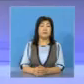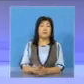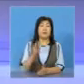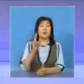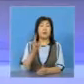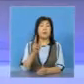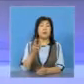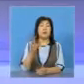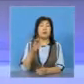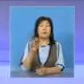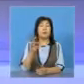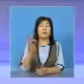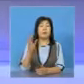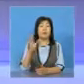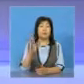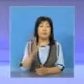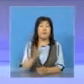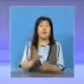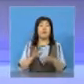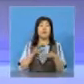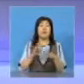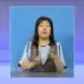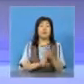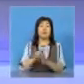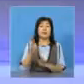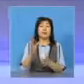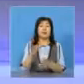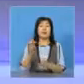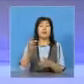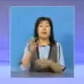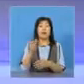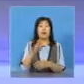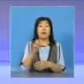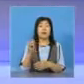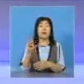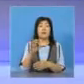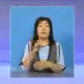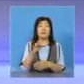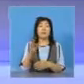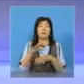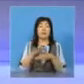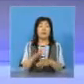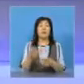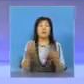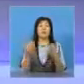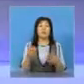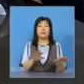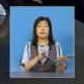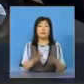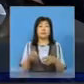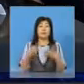Кудайберген Жубанов, основоположник обоеведения, в стенах университета Байшева прошло научно-познавательное мероприятие, посвященное